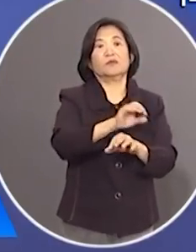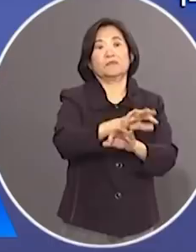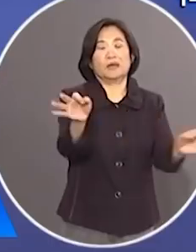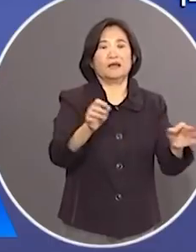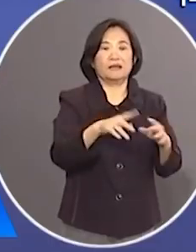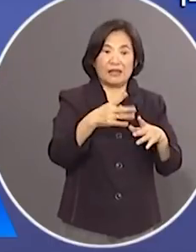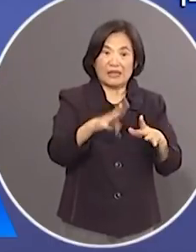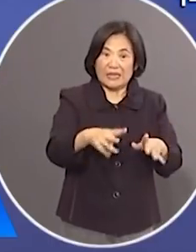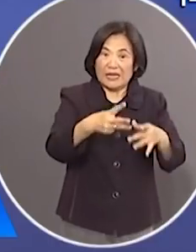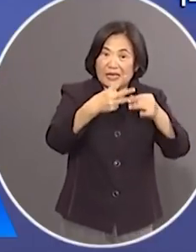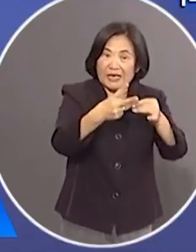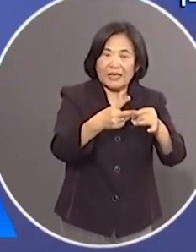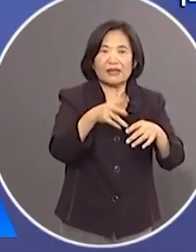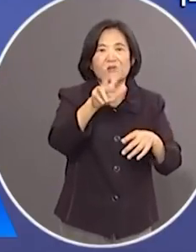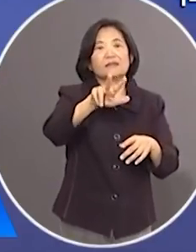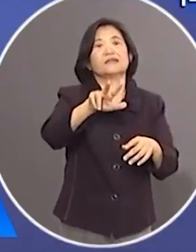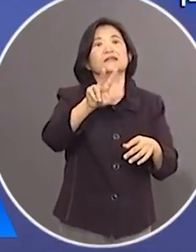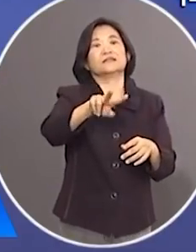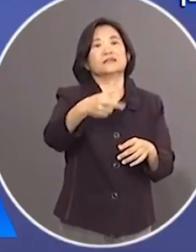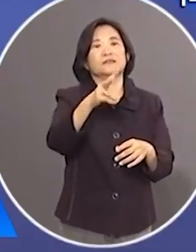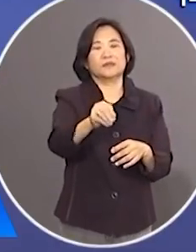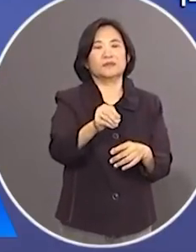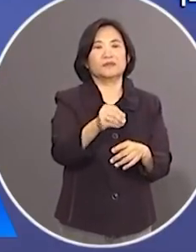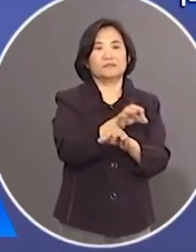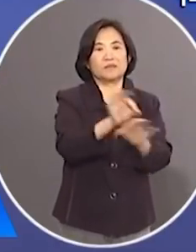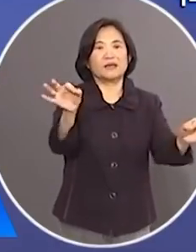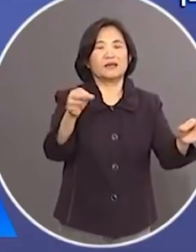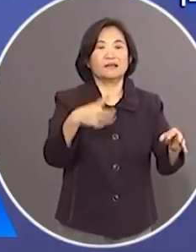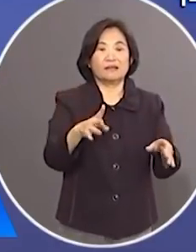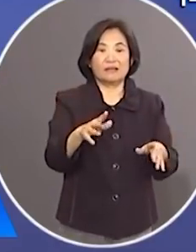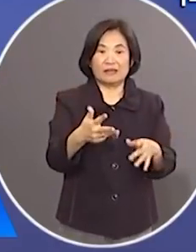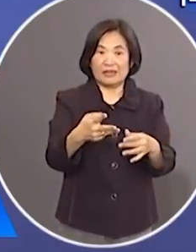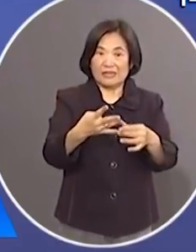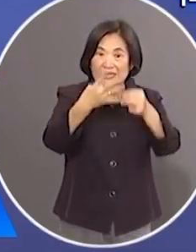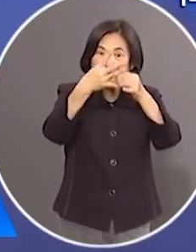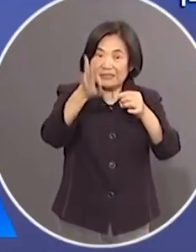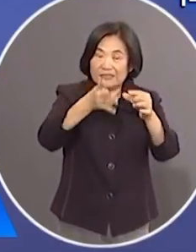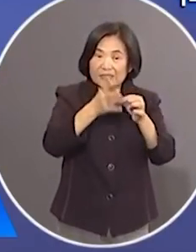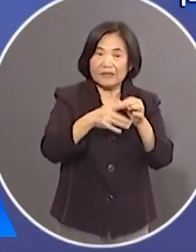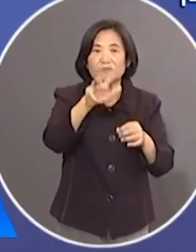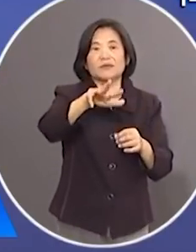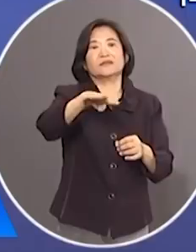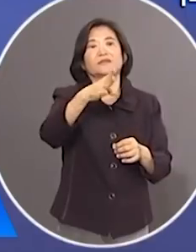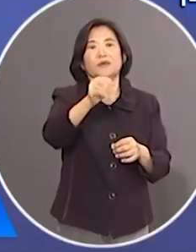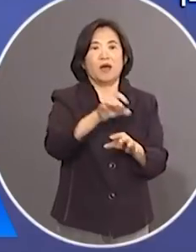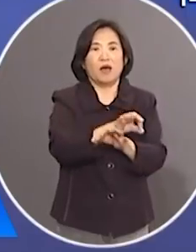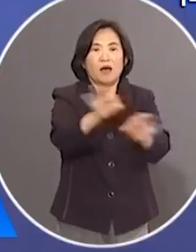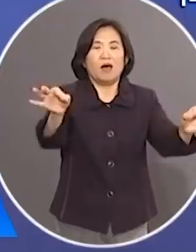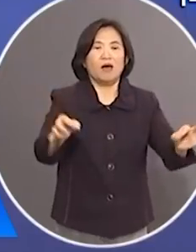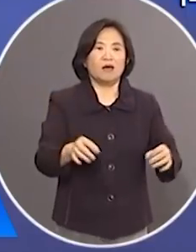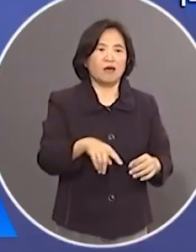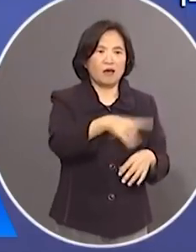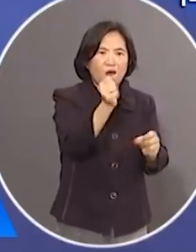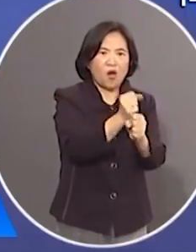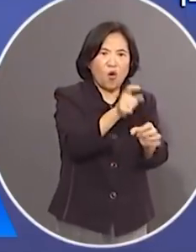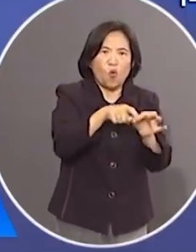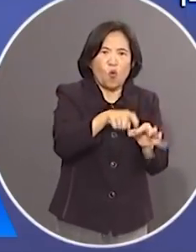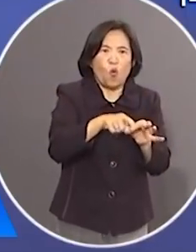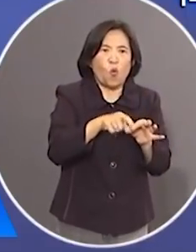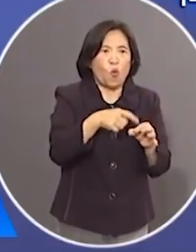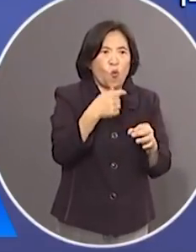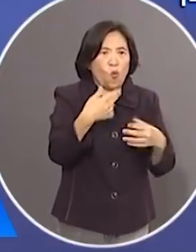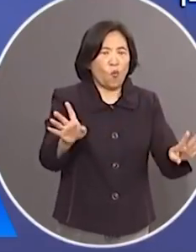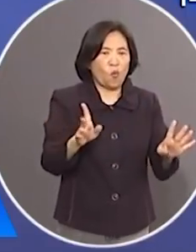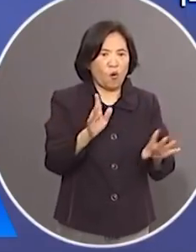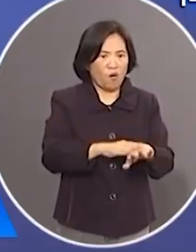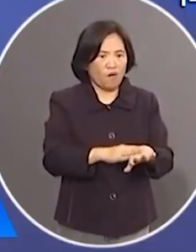了7200万，第四年居然奖金发了8400万，劳动生产条件越来越高，效率越来越